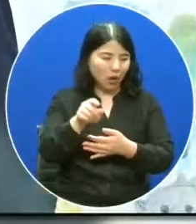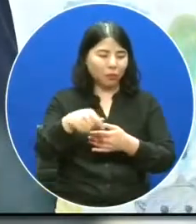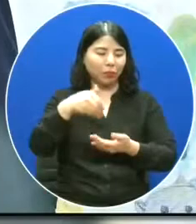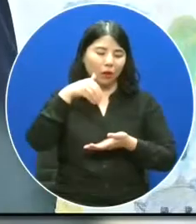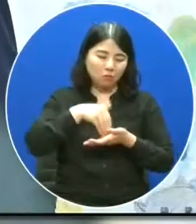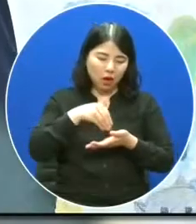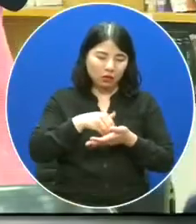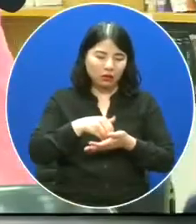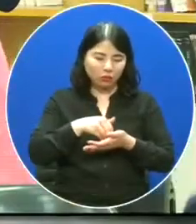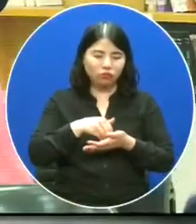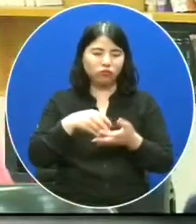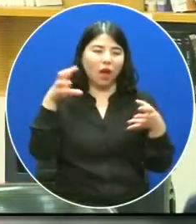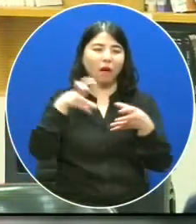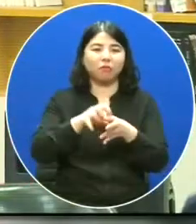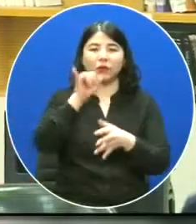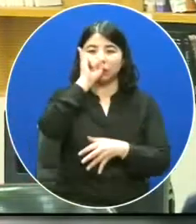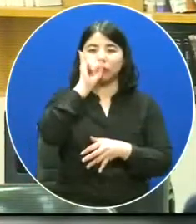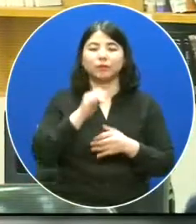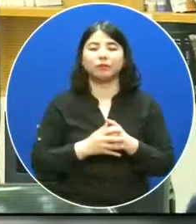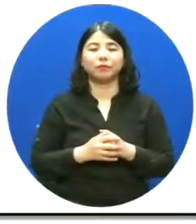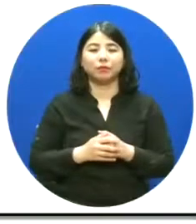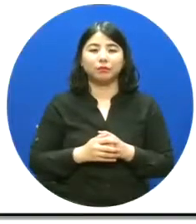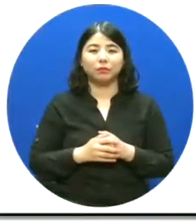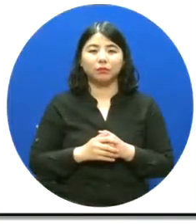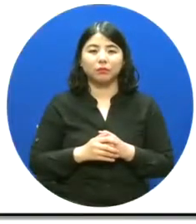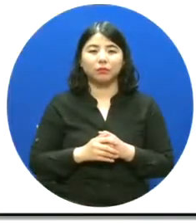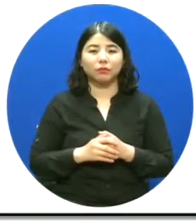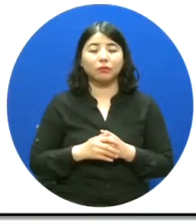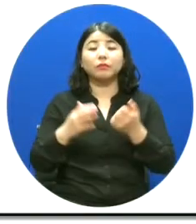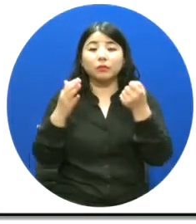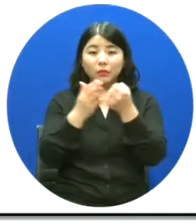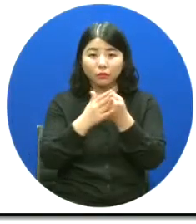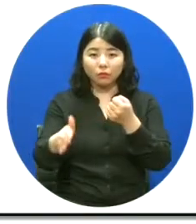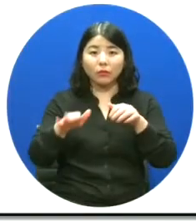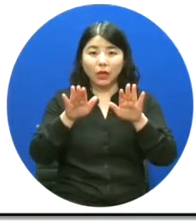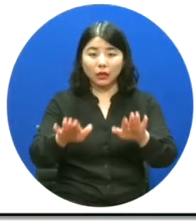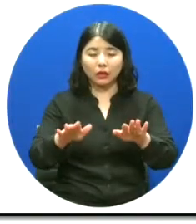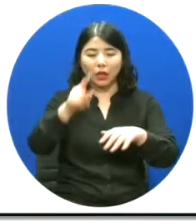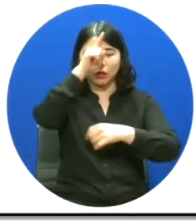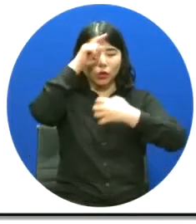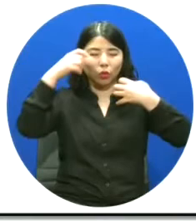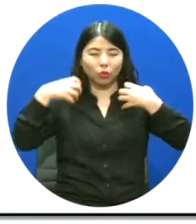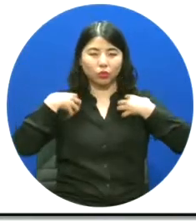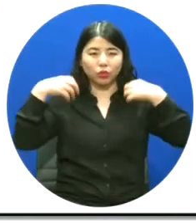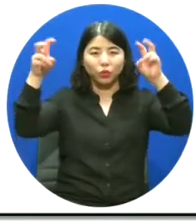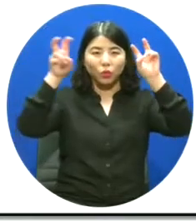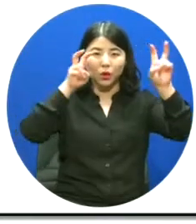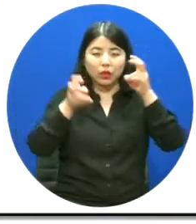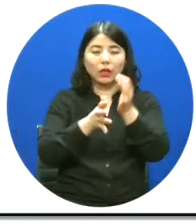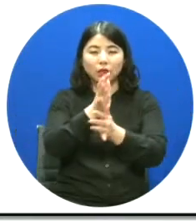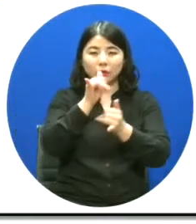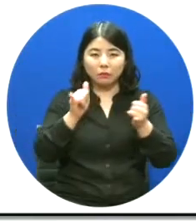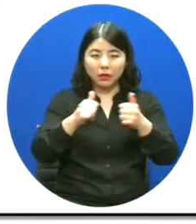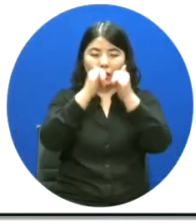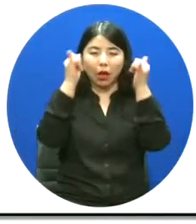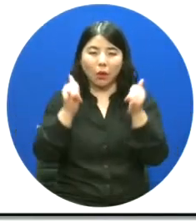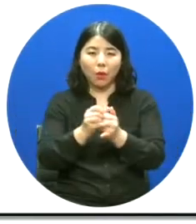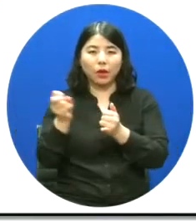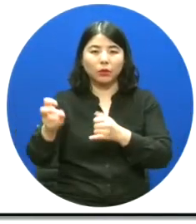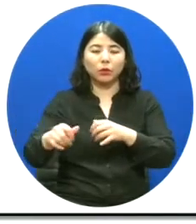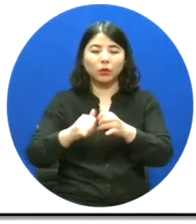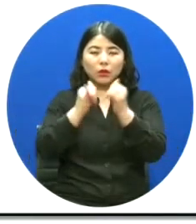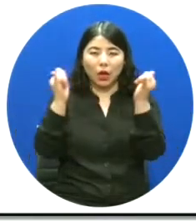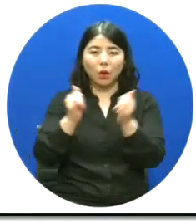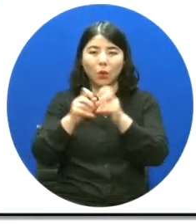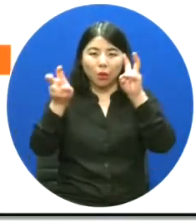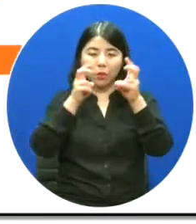등한시해왔었다는 반성과 성찰이 함유되어 있습니다. 그렇기 때문에 이제는 정부와 기업, 시민사회와 사회적 기업이